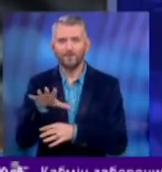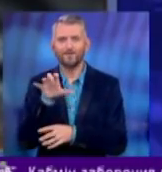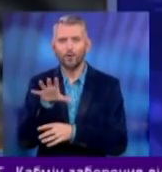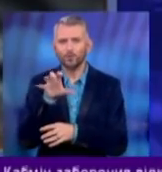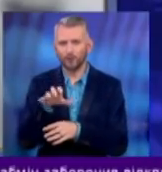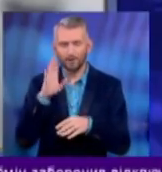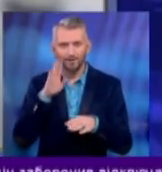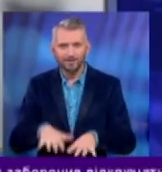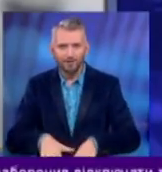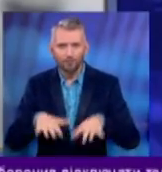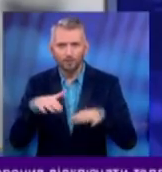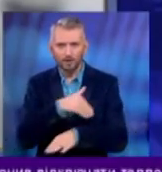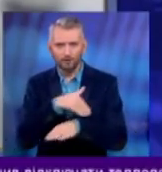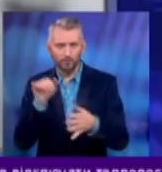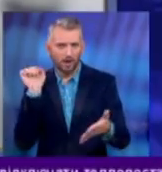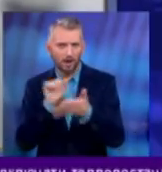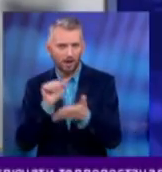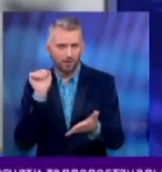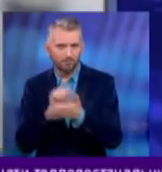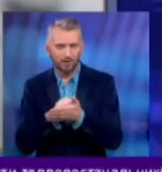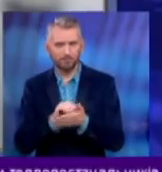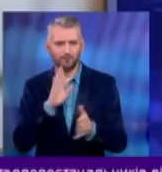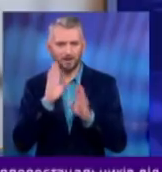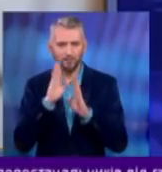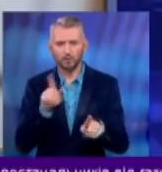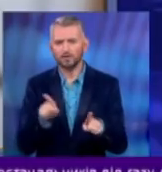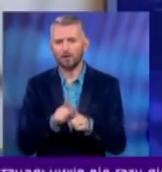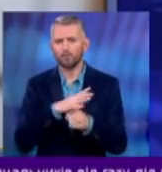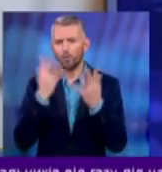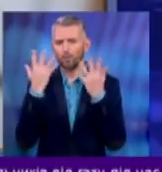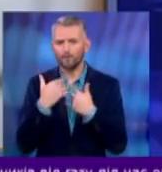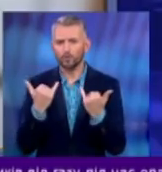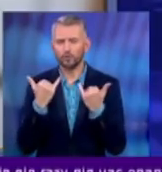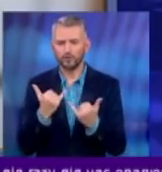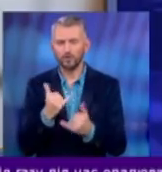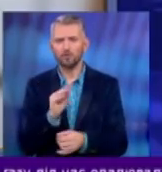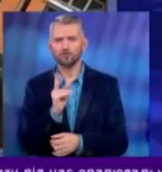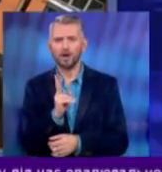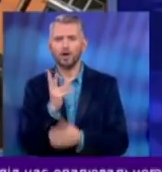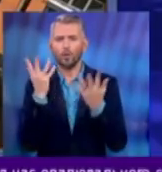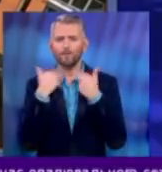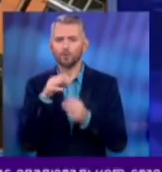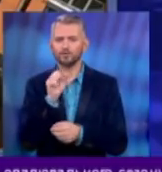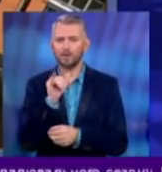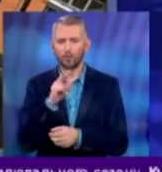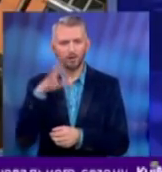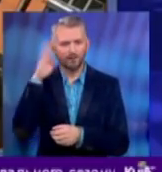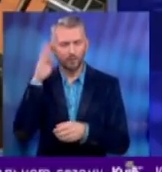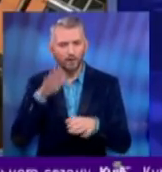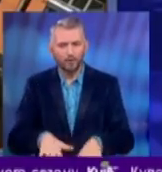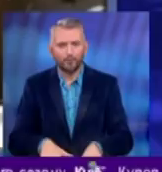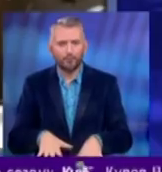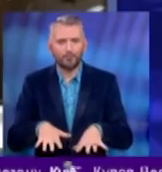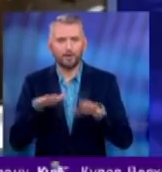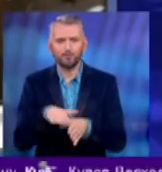затопленої вулиці викладали у соцмережу кияни. Ось так було комфортно сьогодні у ЖК «Комфорт Таун». Вода піднялася вище бордюрів